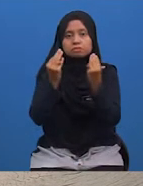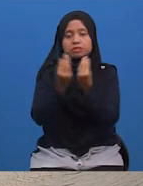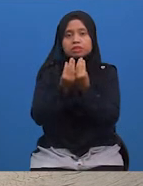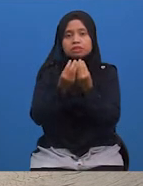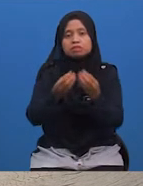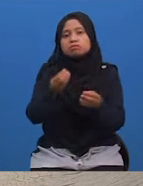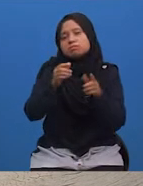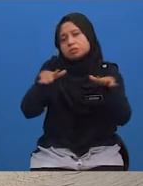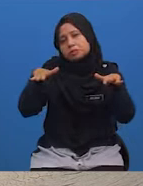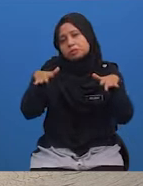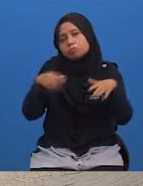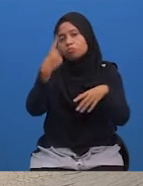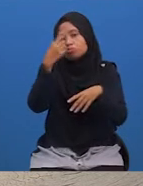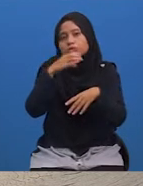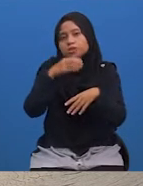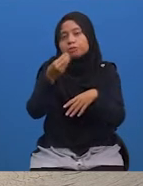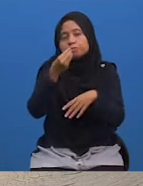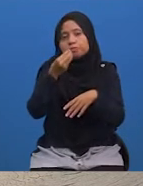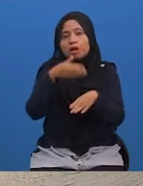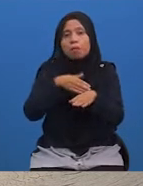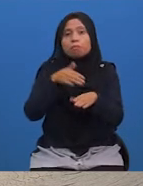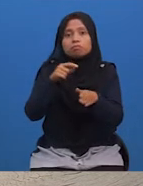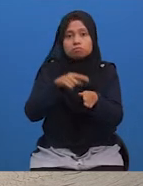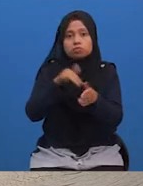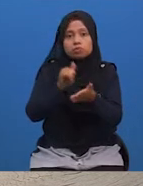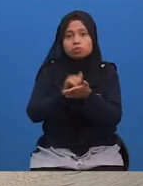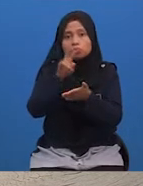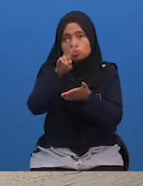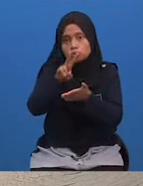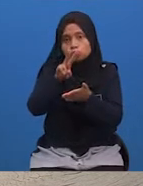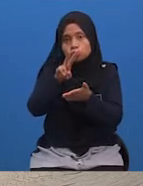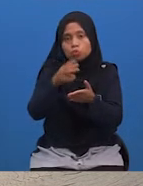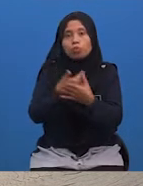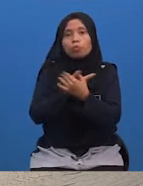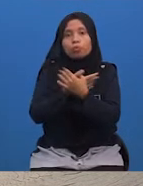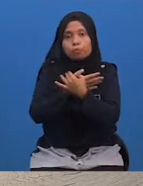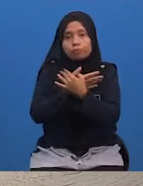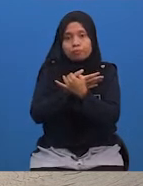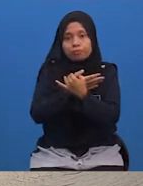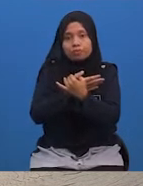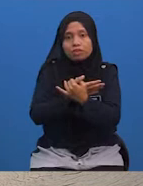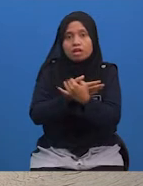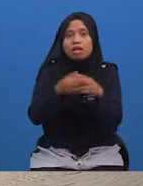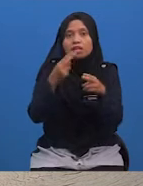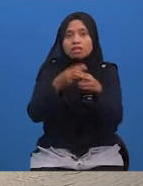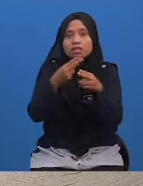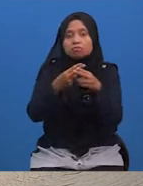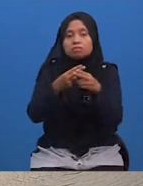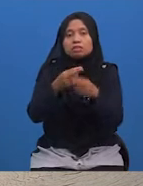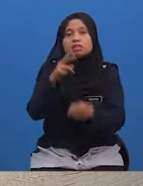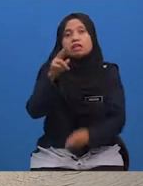mencari makanan. Pada masa itu, dua ekor sang rama-rama iaitu Sang